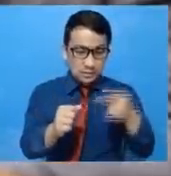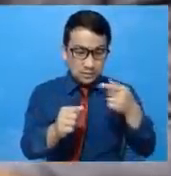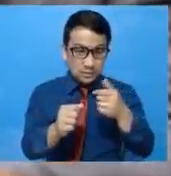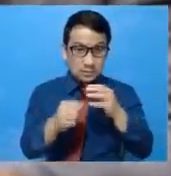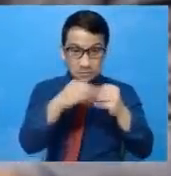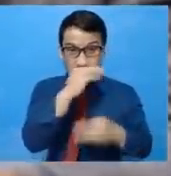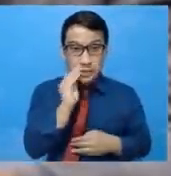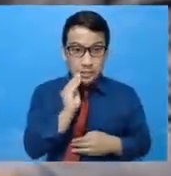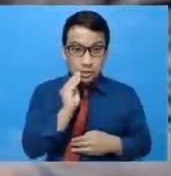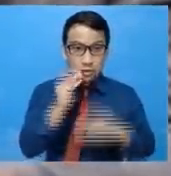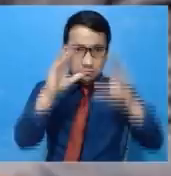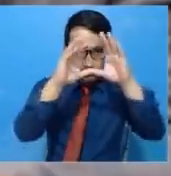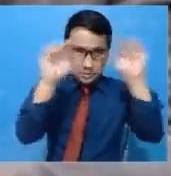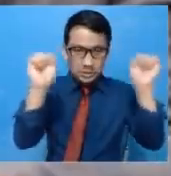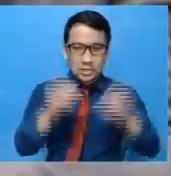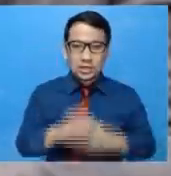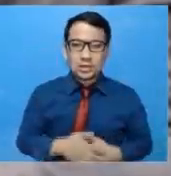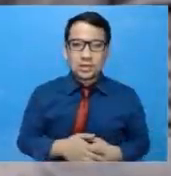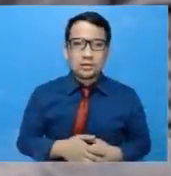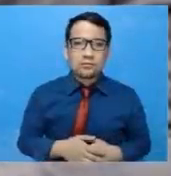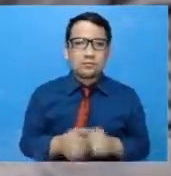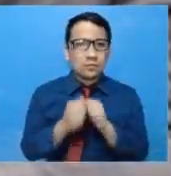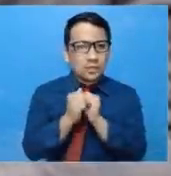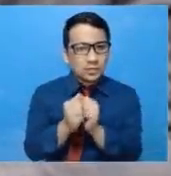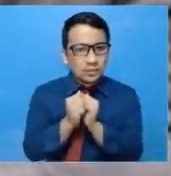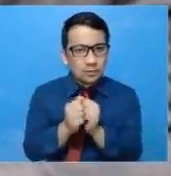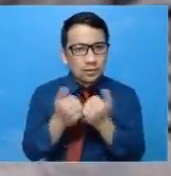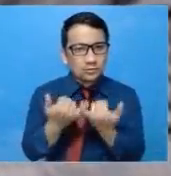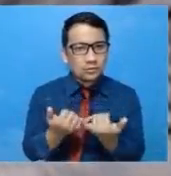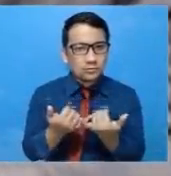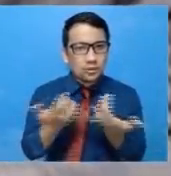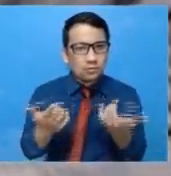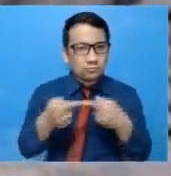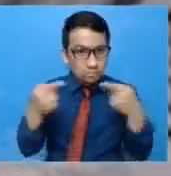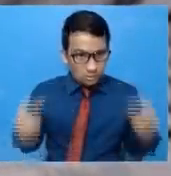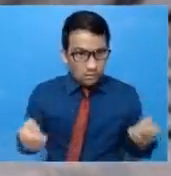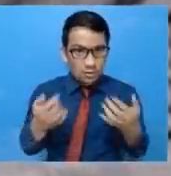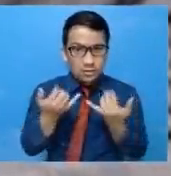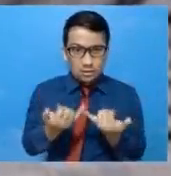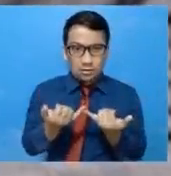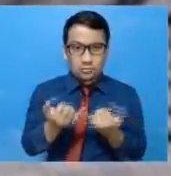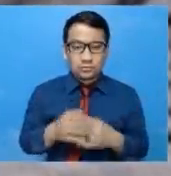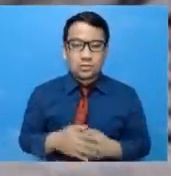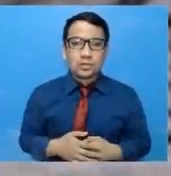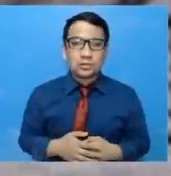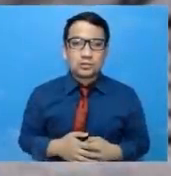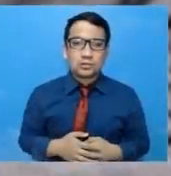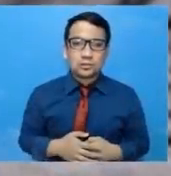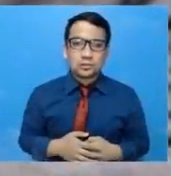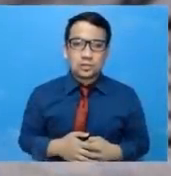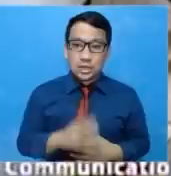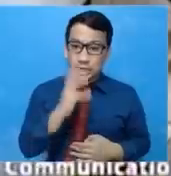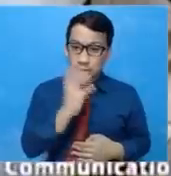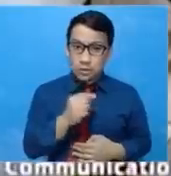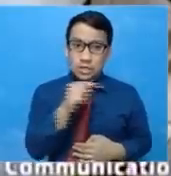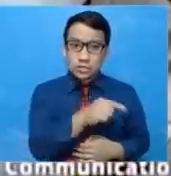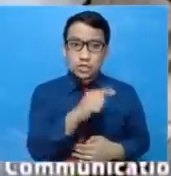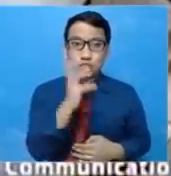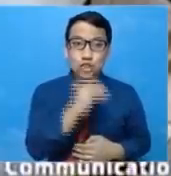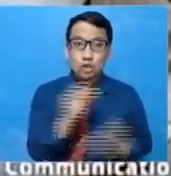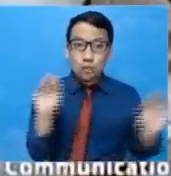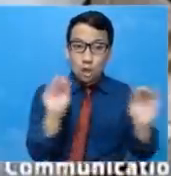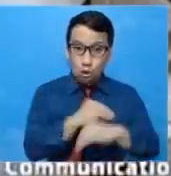Ang magkasangga noon, magkabangga na ngayon? I am challenging him. Ituro mong opisina na korap. Do